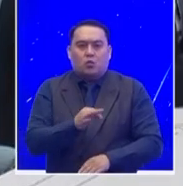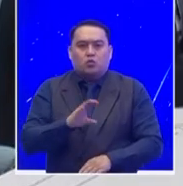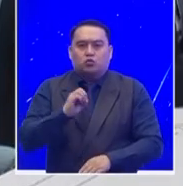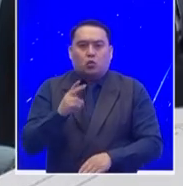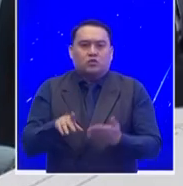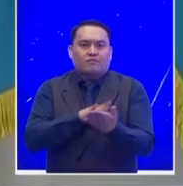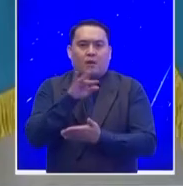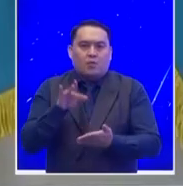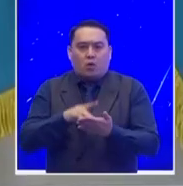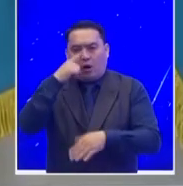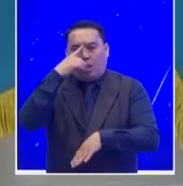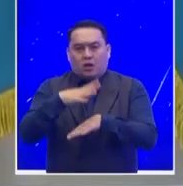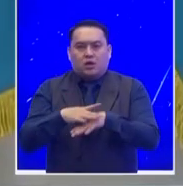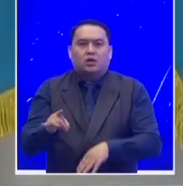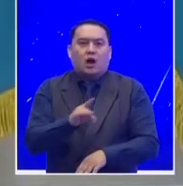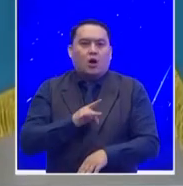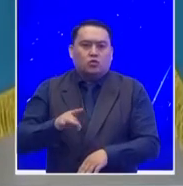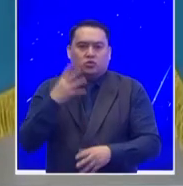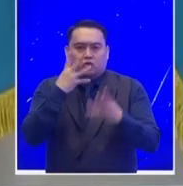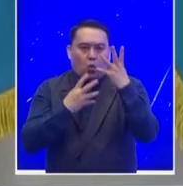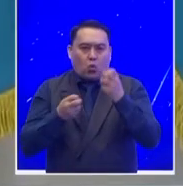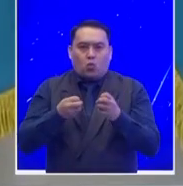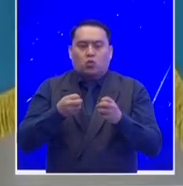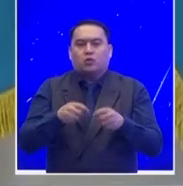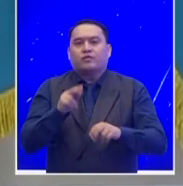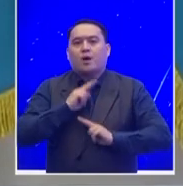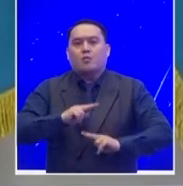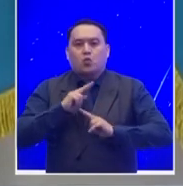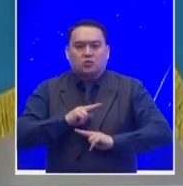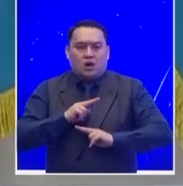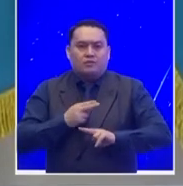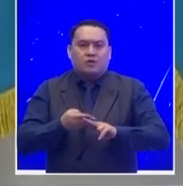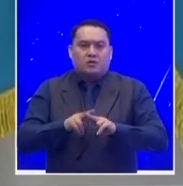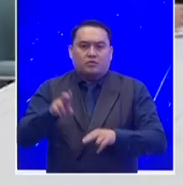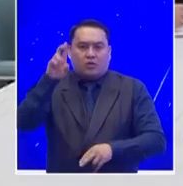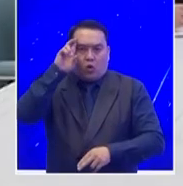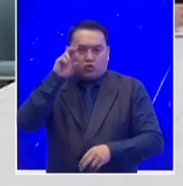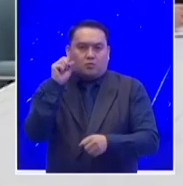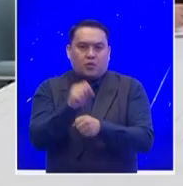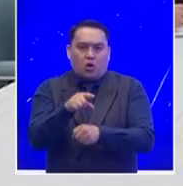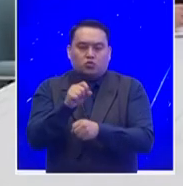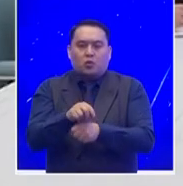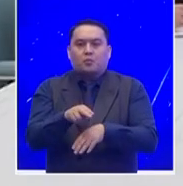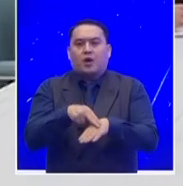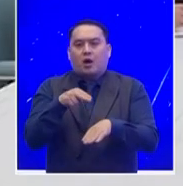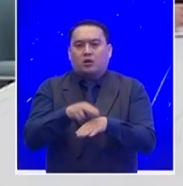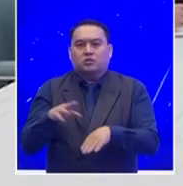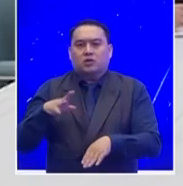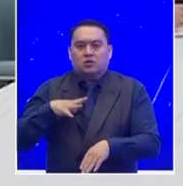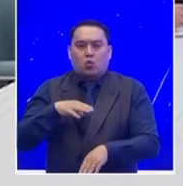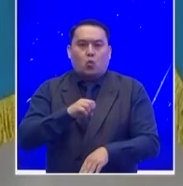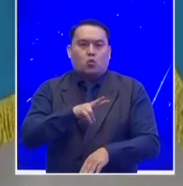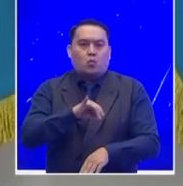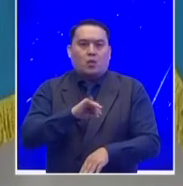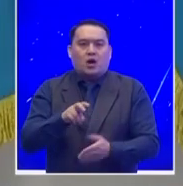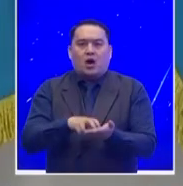социальным вопросам и акима Кордайского района за серьезное упущение в работе. Также глава государства поручил министру внутренних дел Ирлану